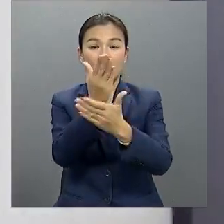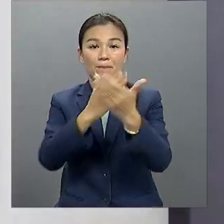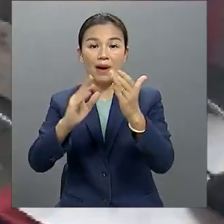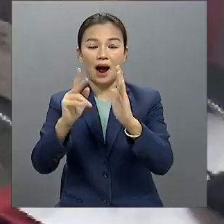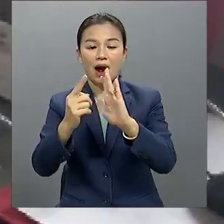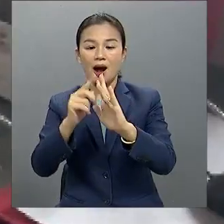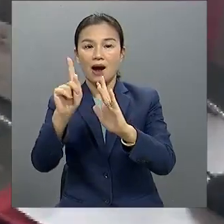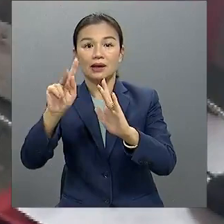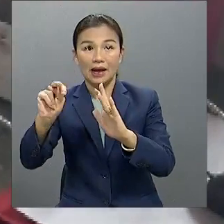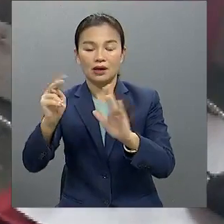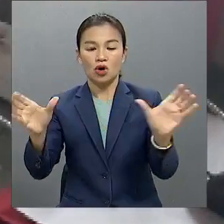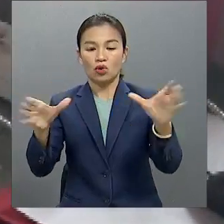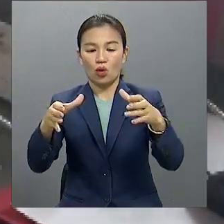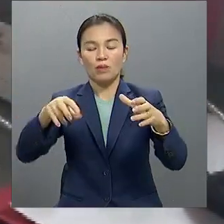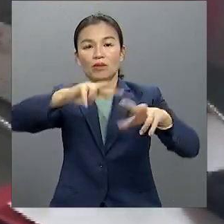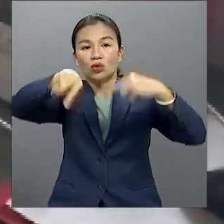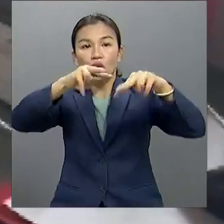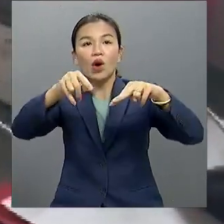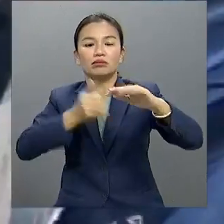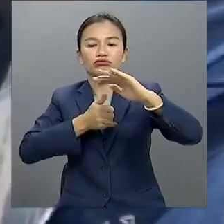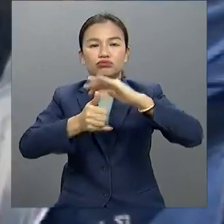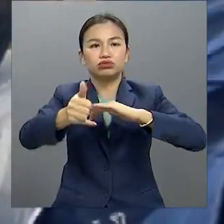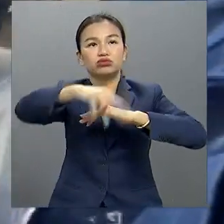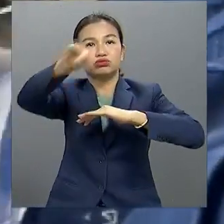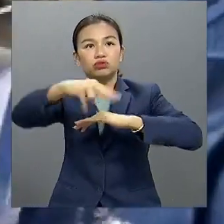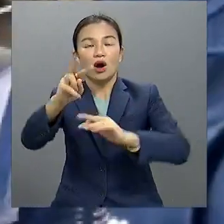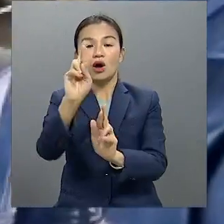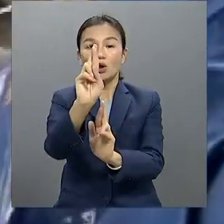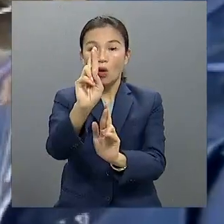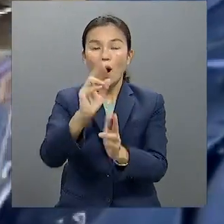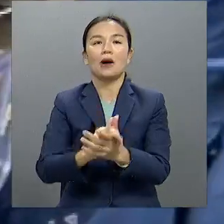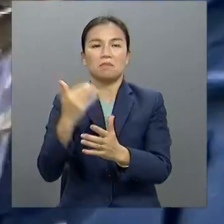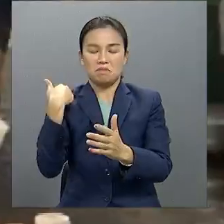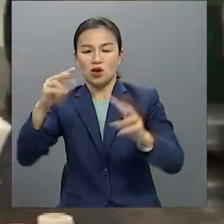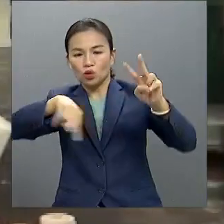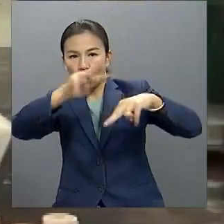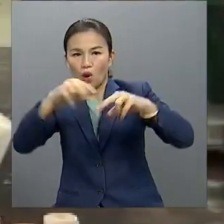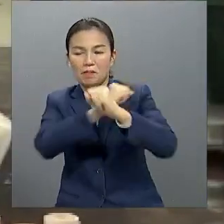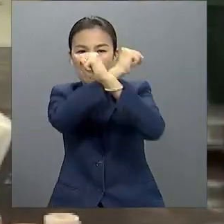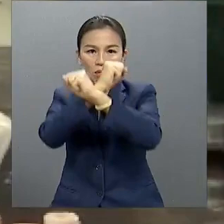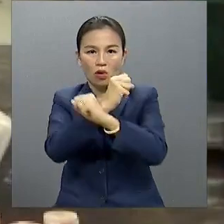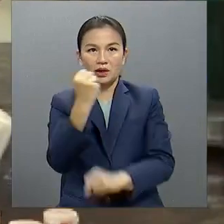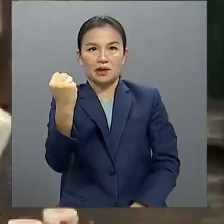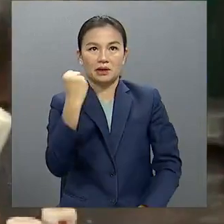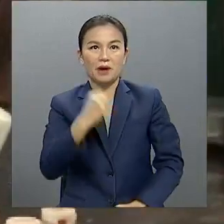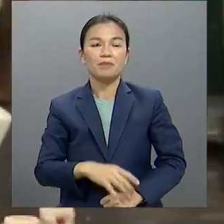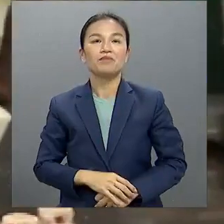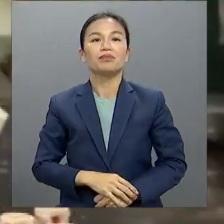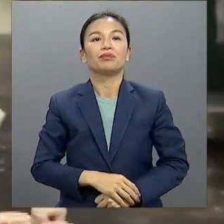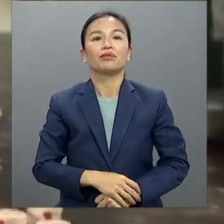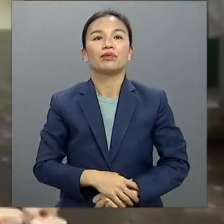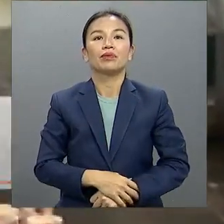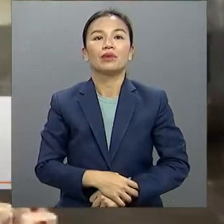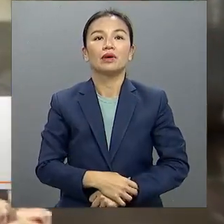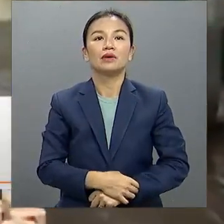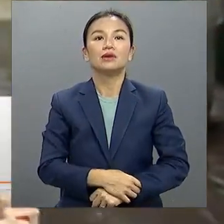ตเตอร์ใหม่ยังต้องเฝ้าระวังและต้องมีการยกระดับการป้องกันทุกรูปแบบ เพราะว่าตอนนี้เริ่มมีการ